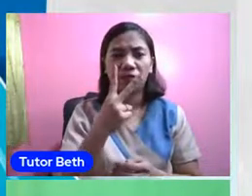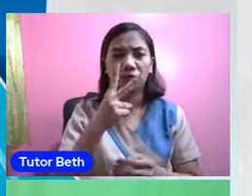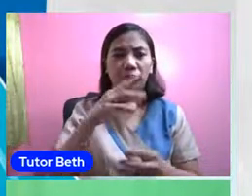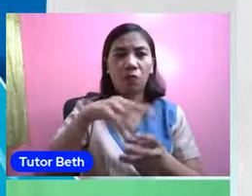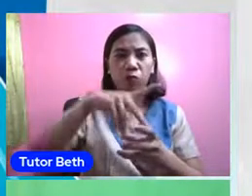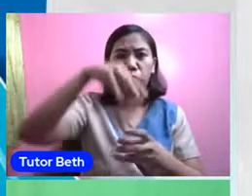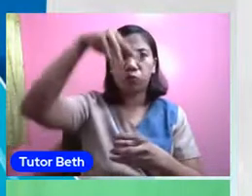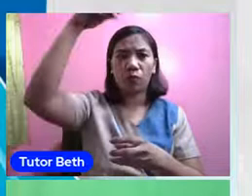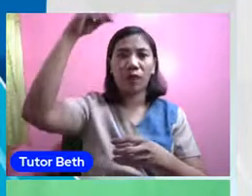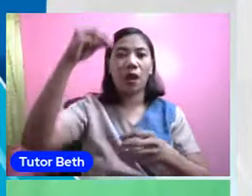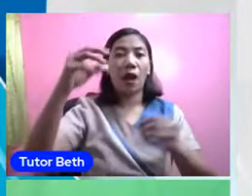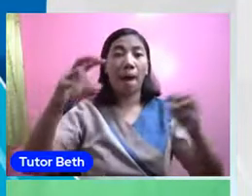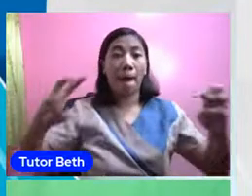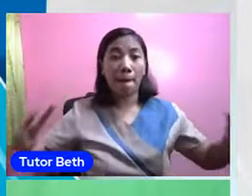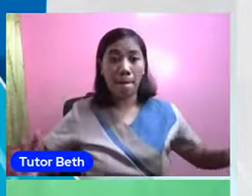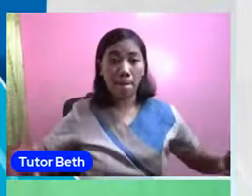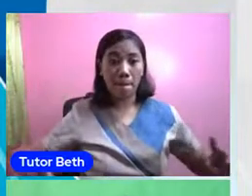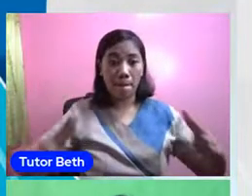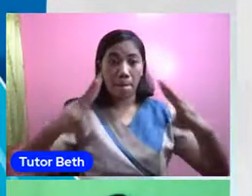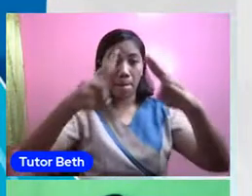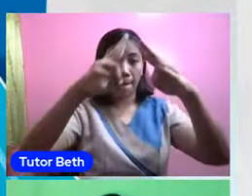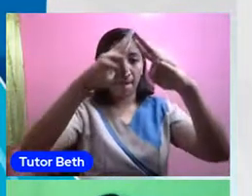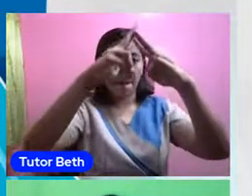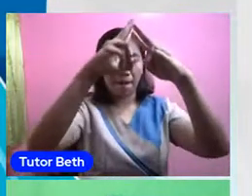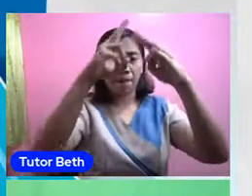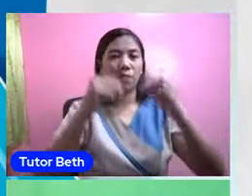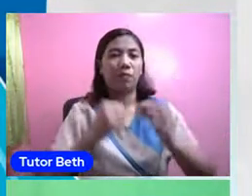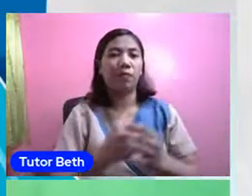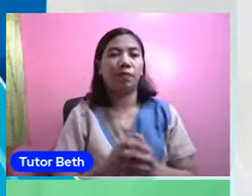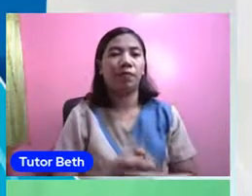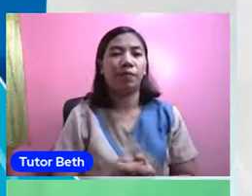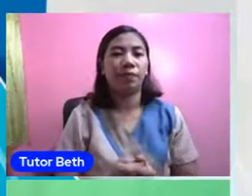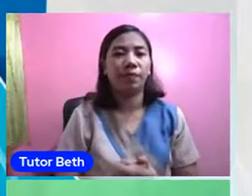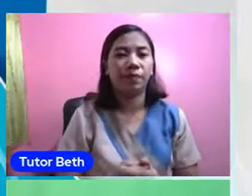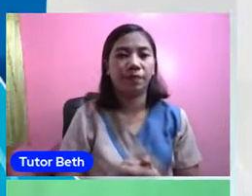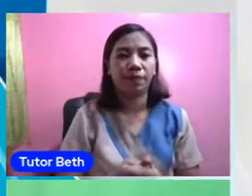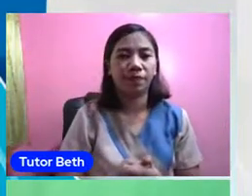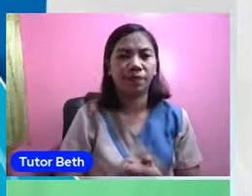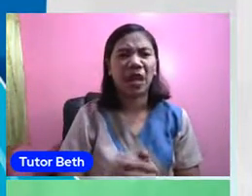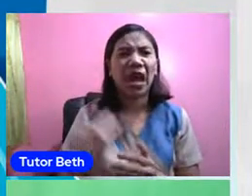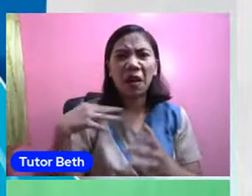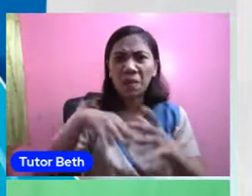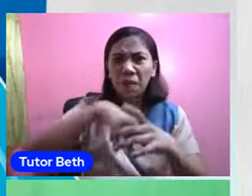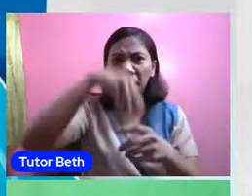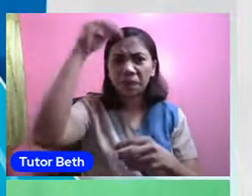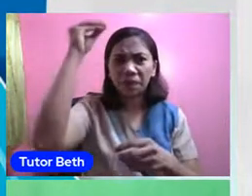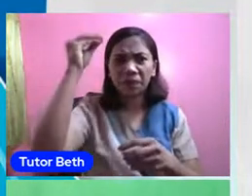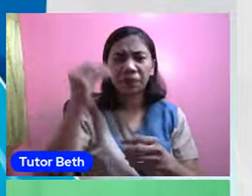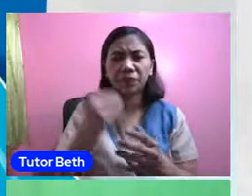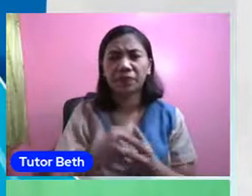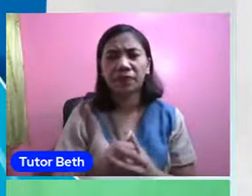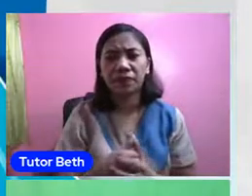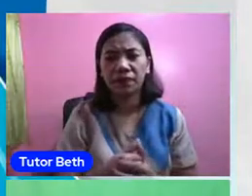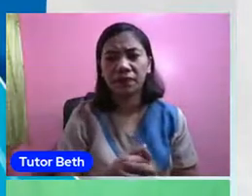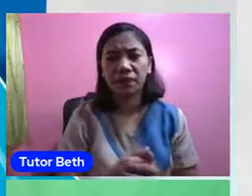doon sa, ano kaya, bundok ba yan? So, tignan natin. Sabi naman ni Joanne, yung